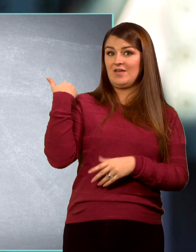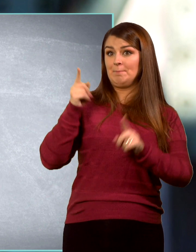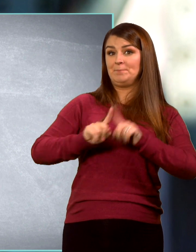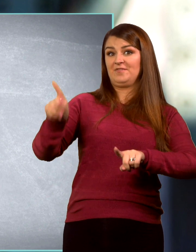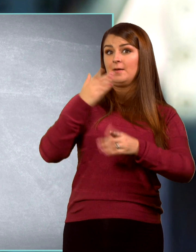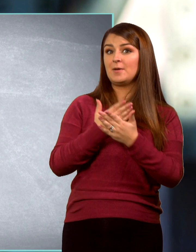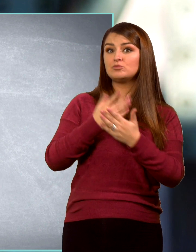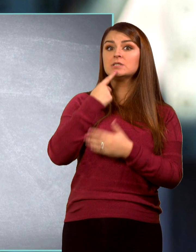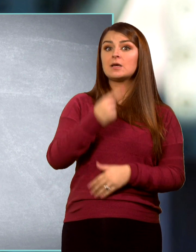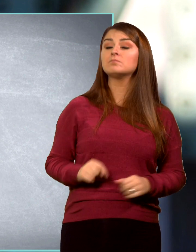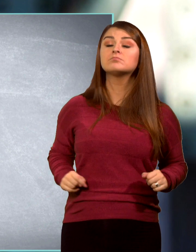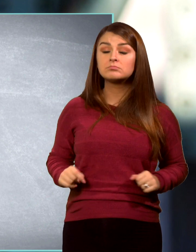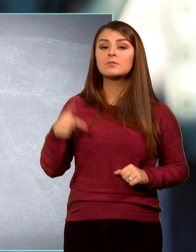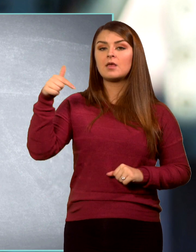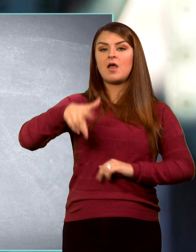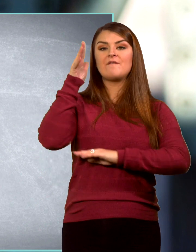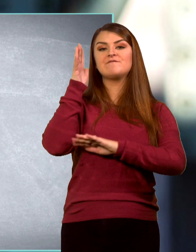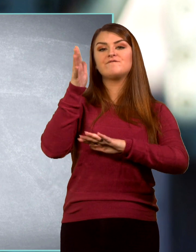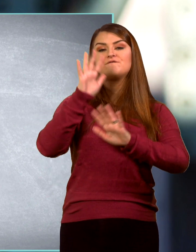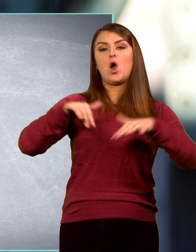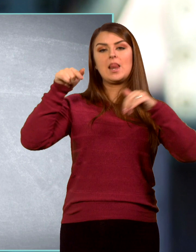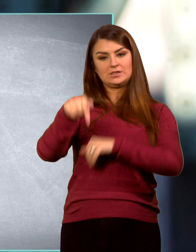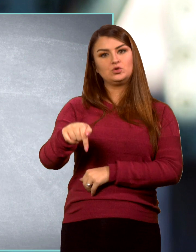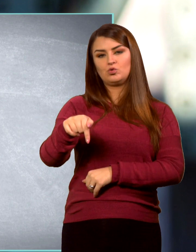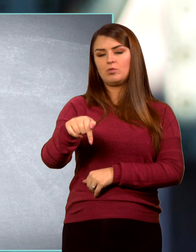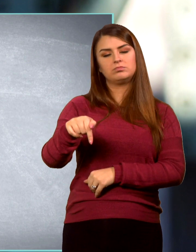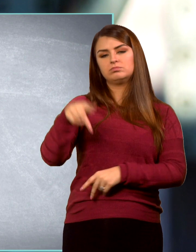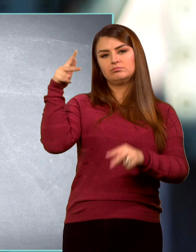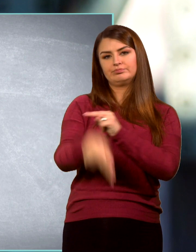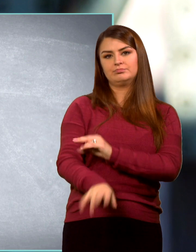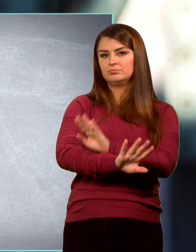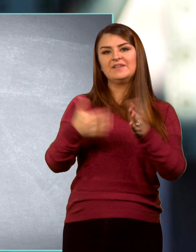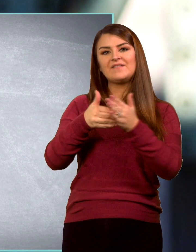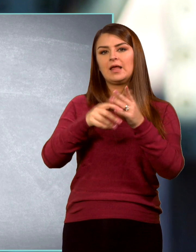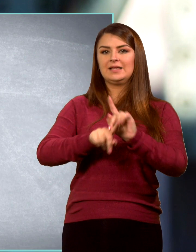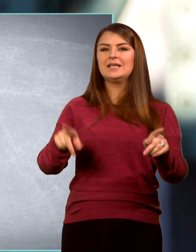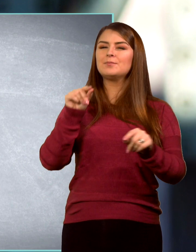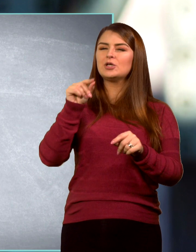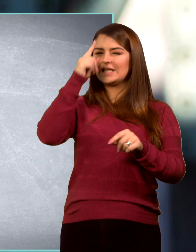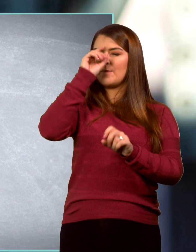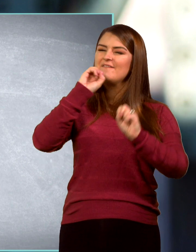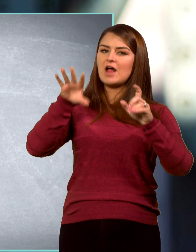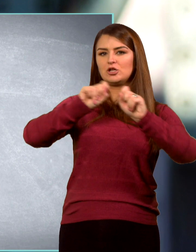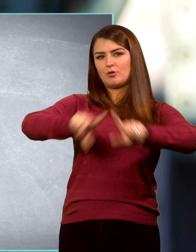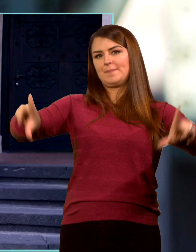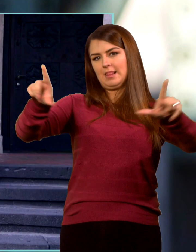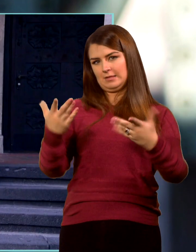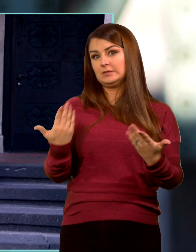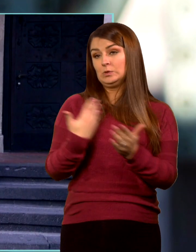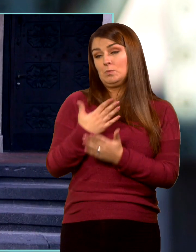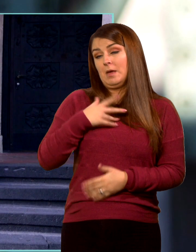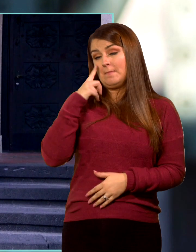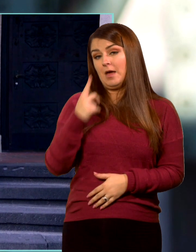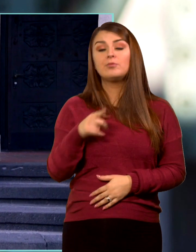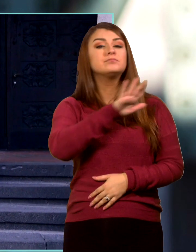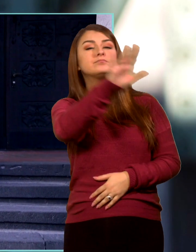zu sagen, so, jetzt wird diese Vorlesung eingestellt, die wird nicht mehr weiter durchgeführt. Das hätte eher ein falsches Signal gesendet, finde ich. Wie ist